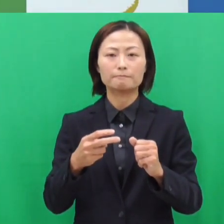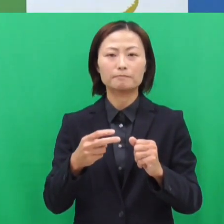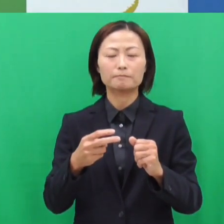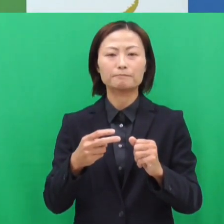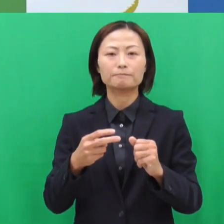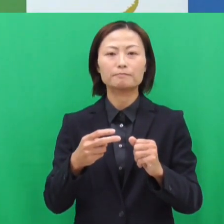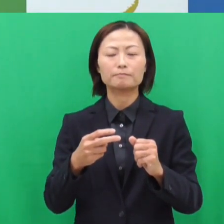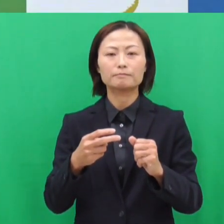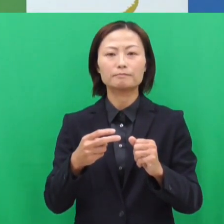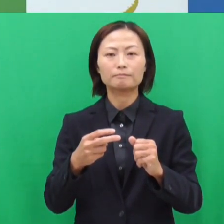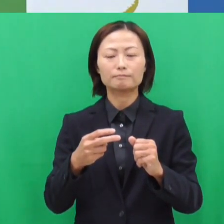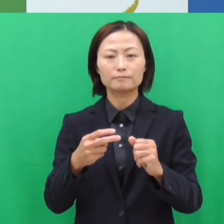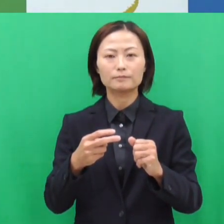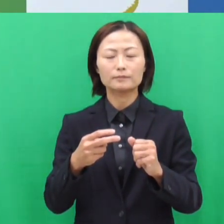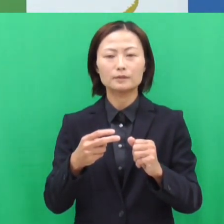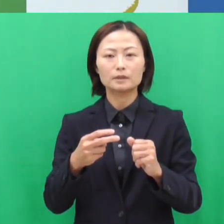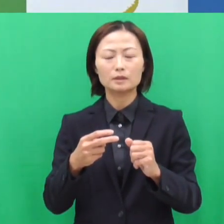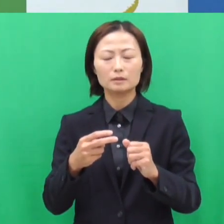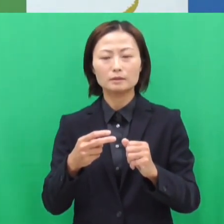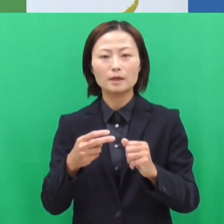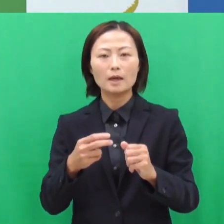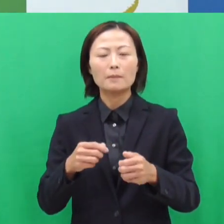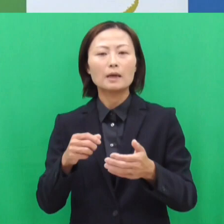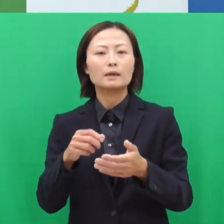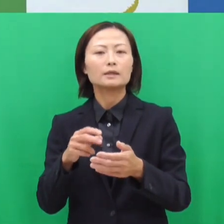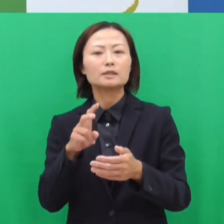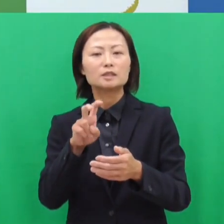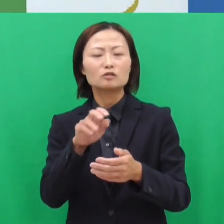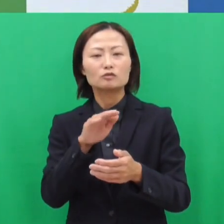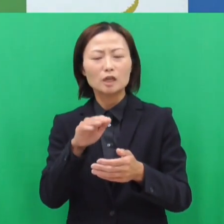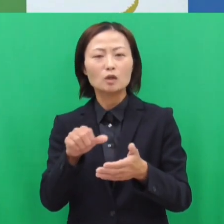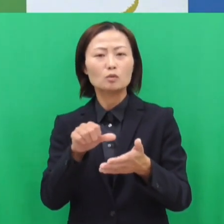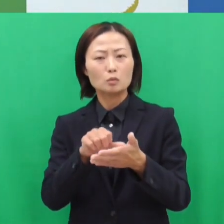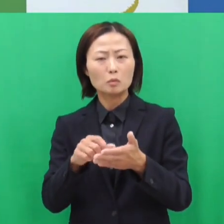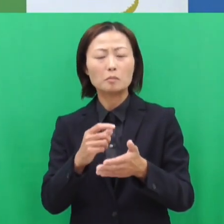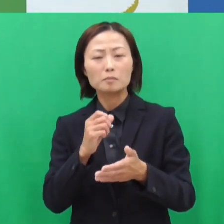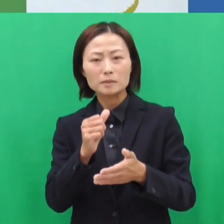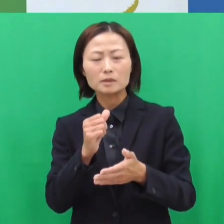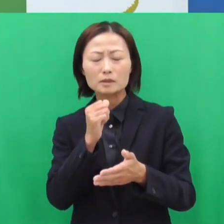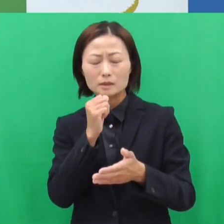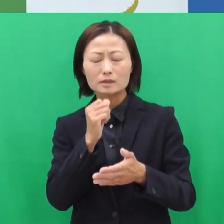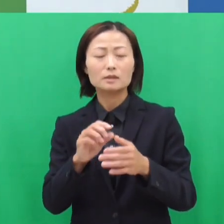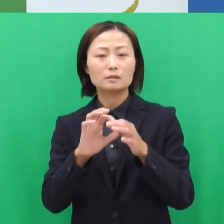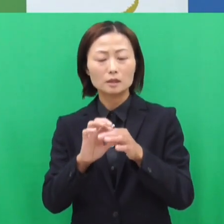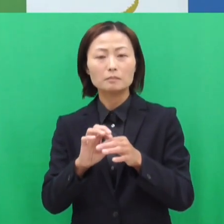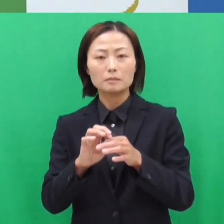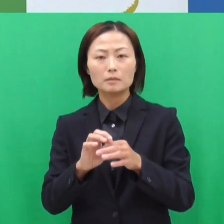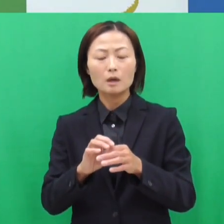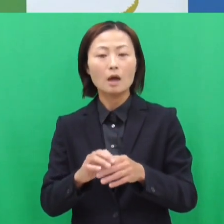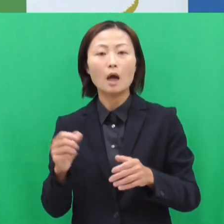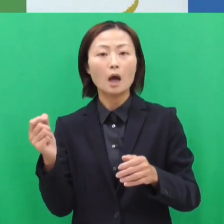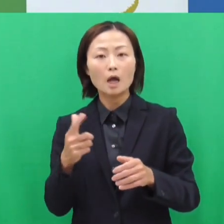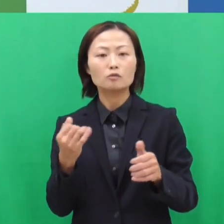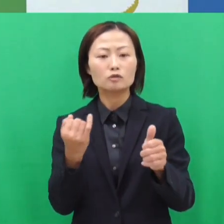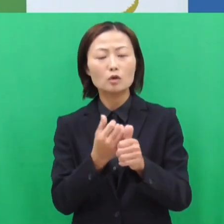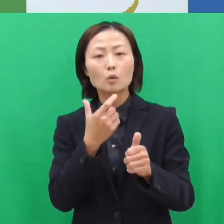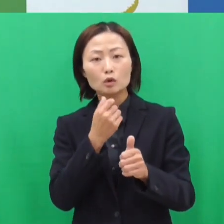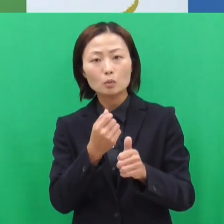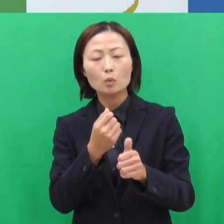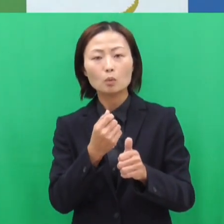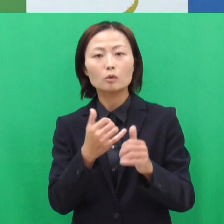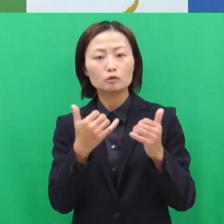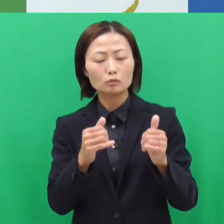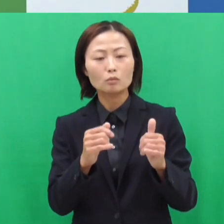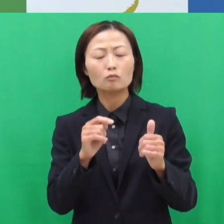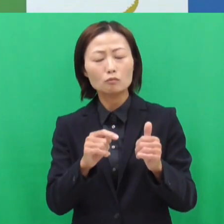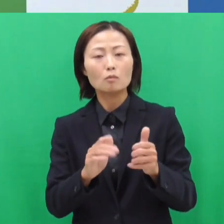20代の方の加入が少ない結婚したいというご意識があればですね早く結婚なさった方が本人